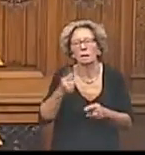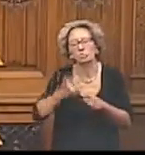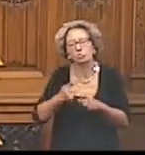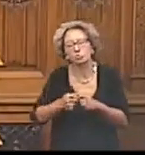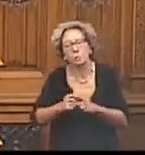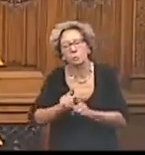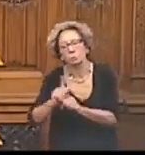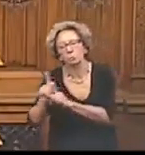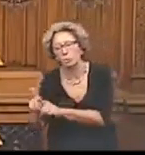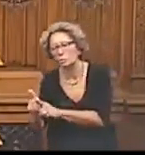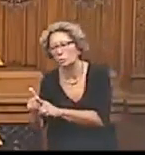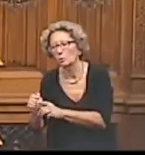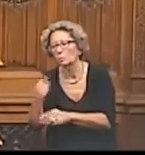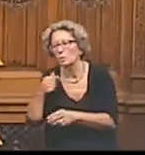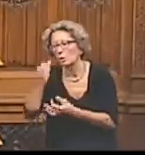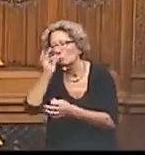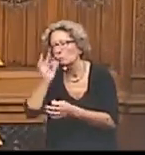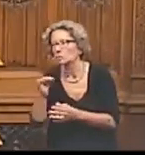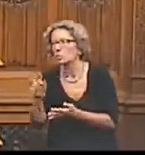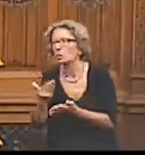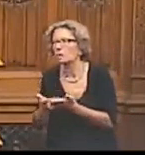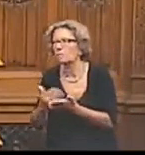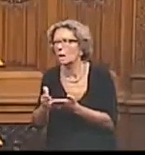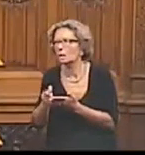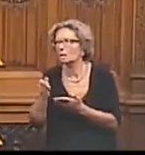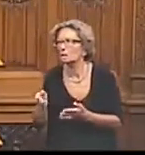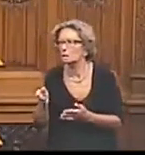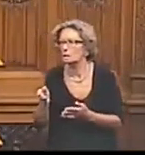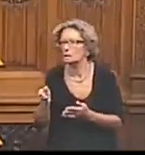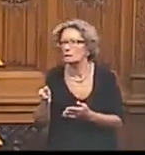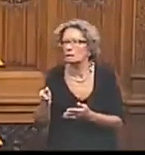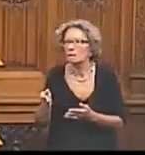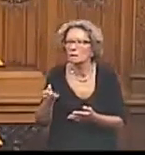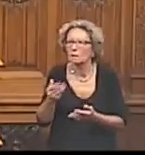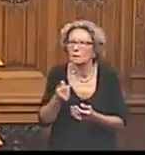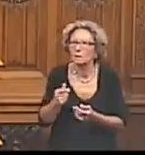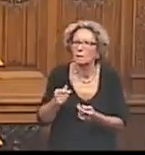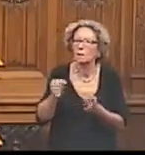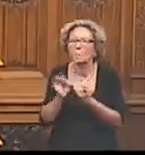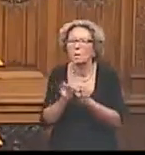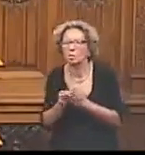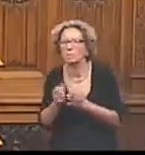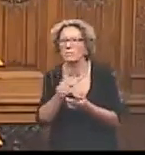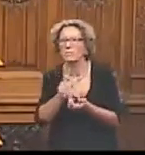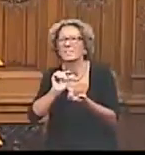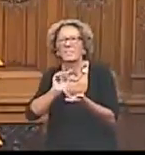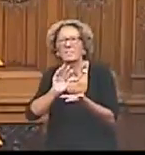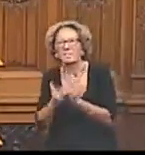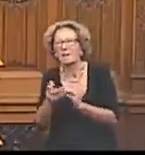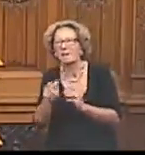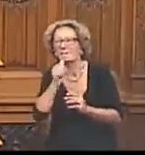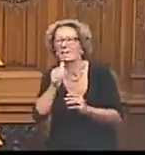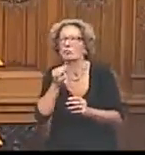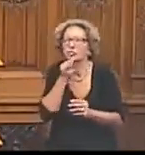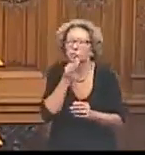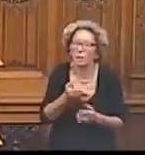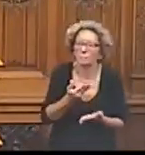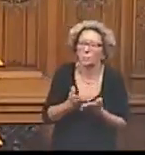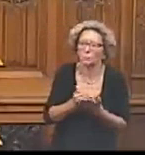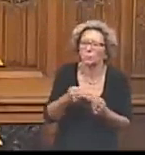versuchen, das zu entkräften, was da an verdrehten Fakten, an Vorurteilen gekommen ist, um überhaupt so weit zu kommen,